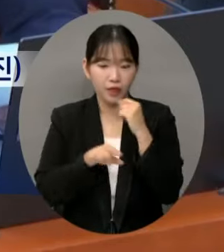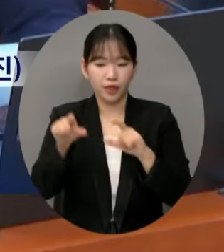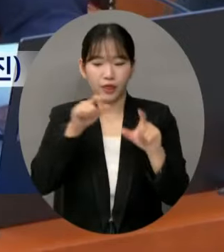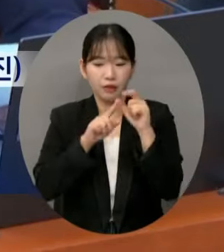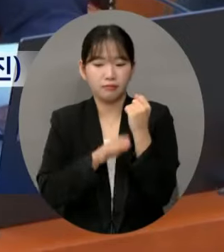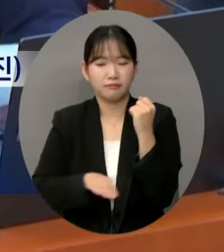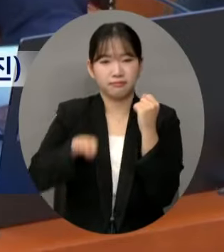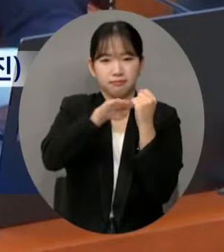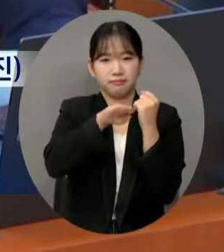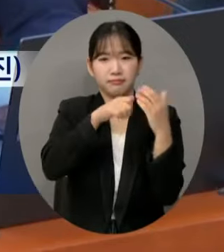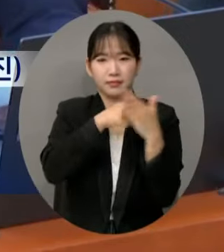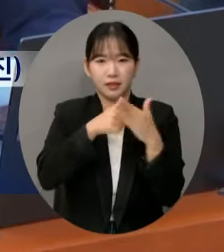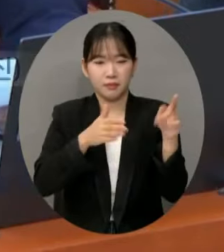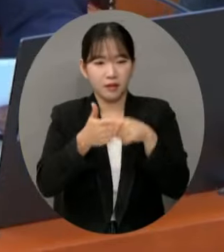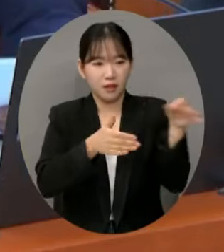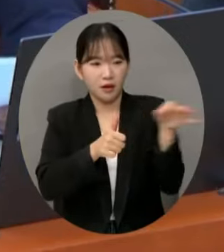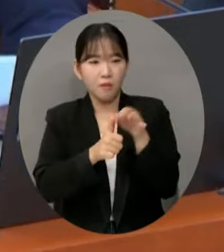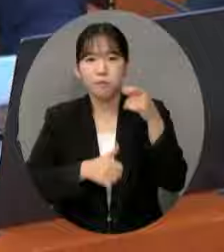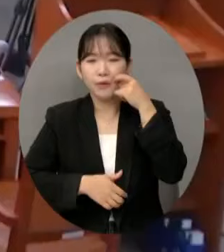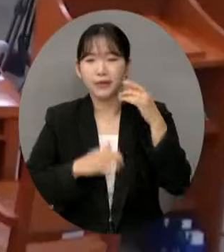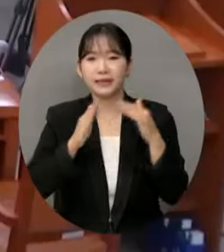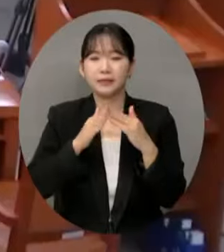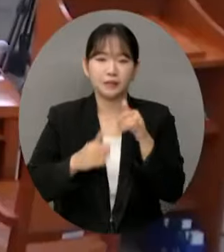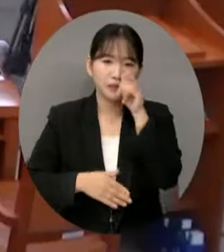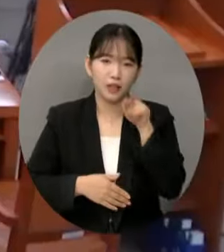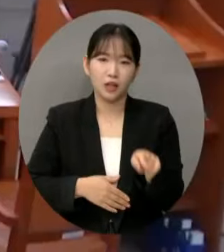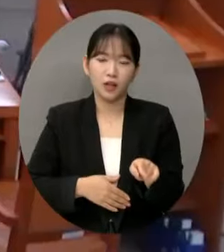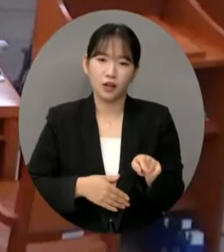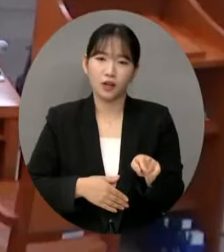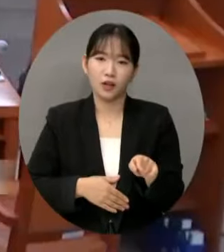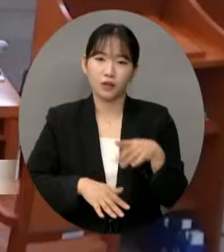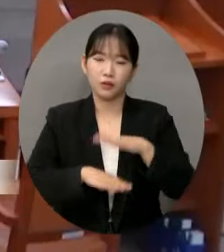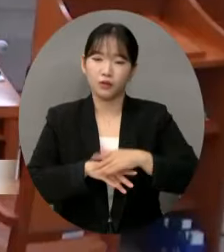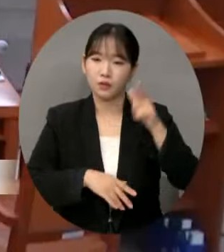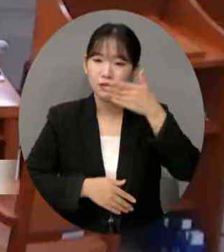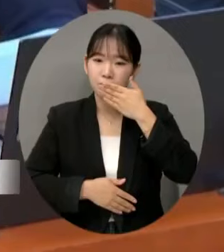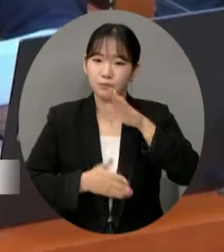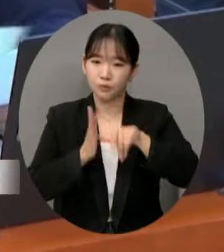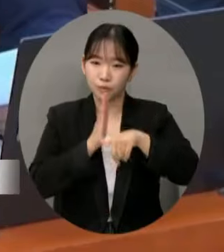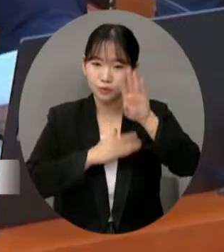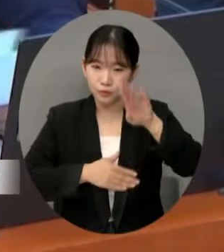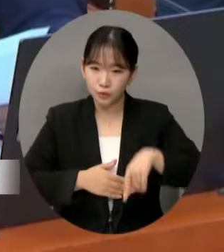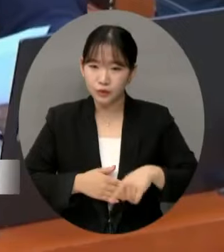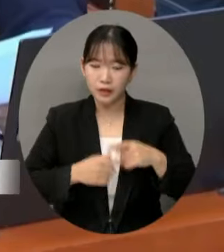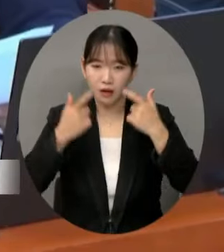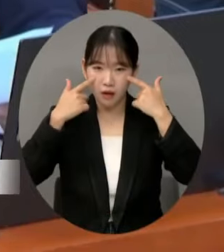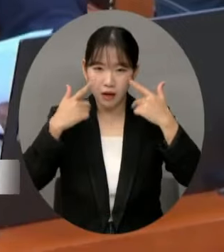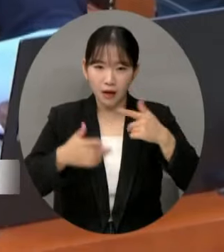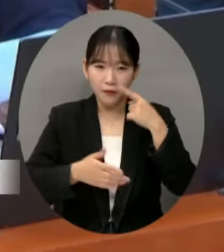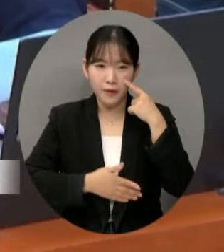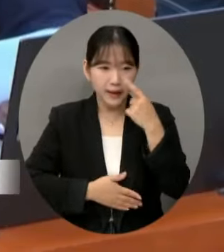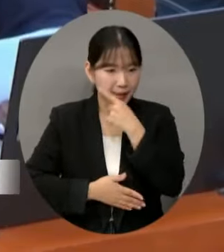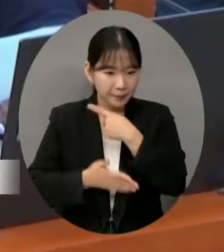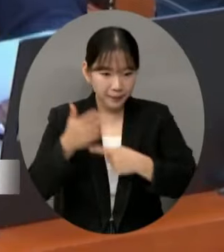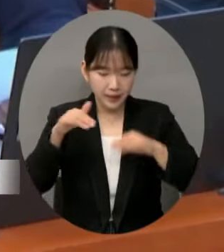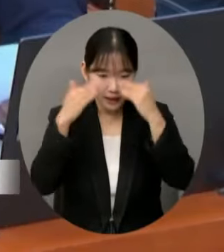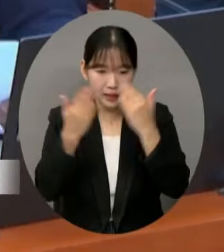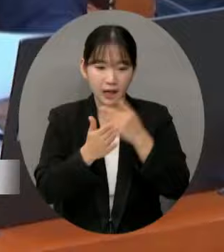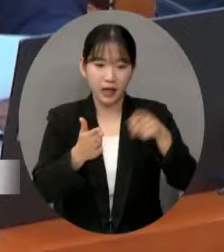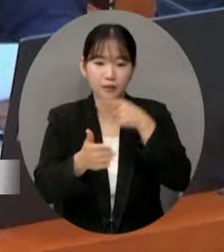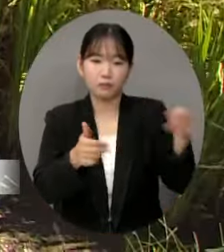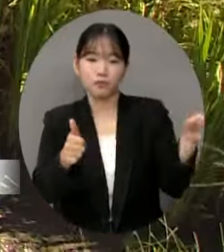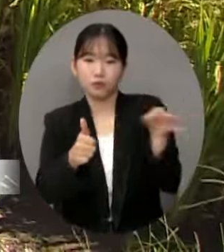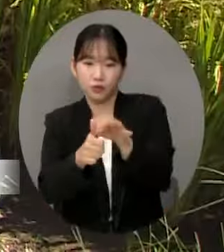보상을 못 받는 농가가 생겨났습니다 농림축산식품부는 객관적으로 확인된 피해는 모두 보상하겠다는